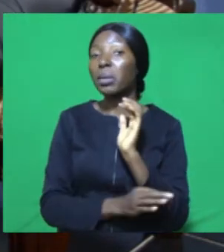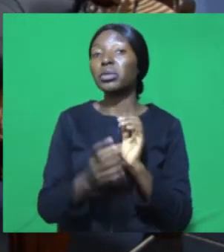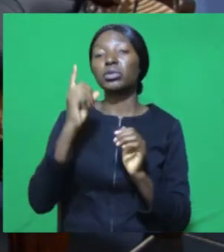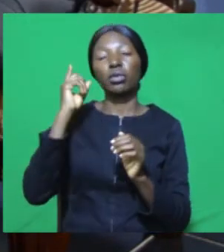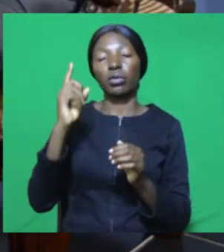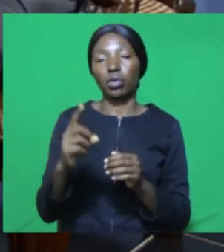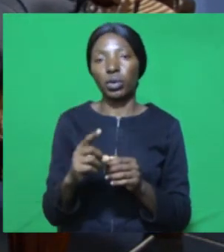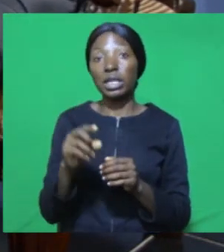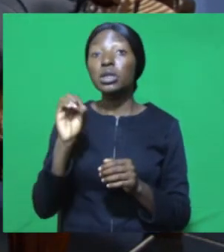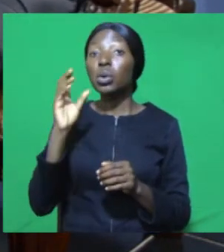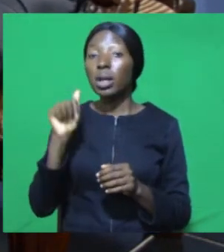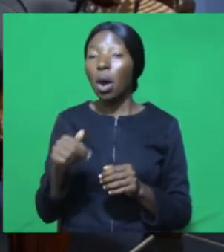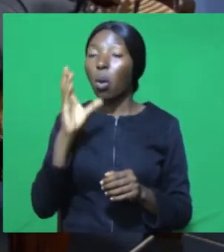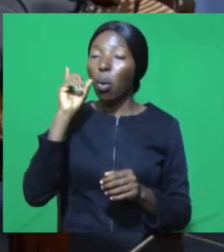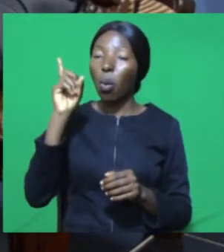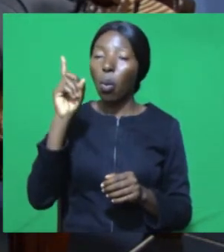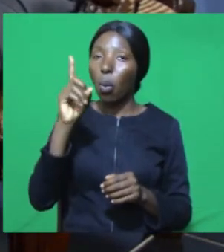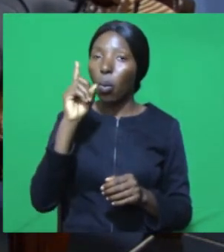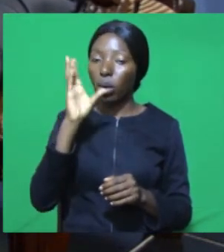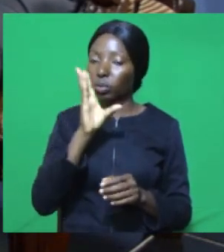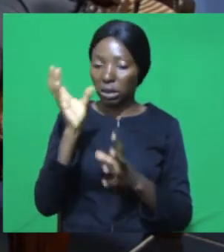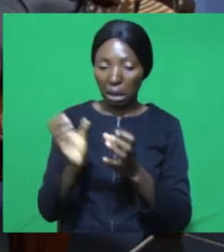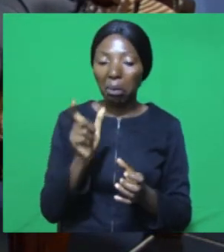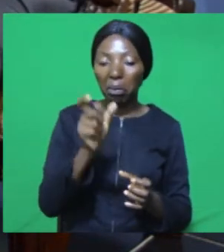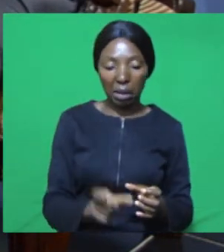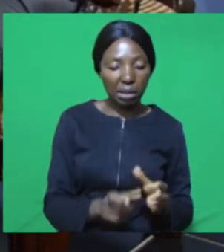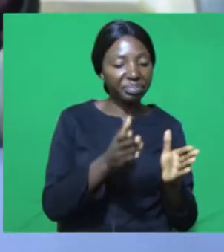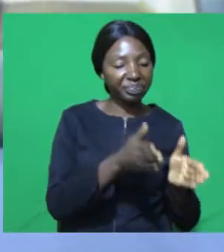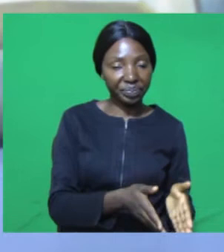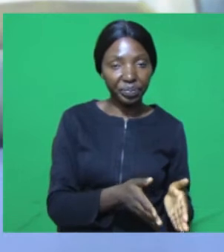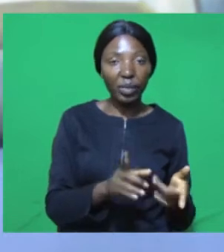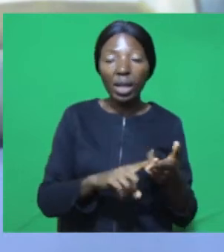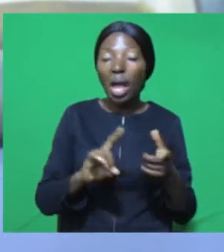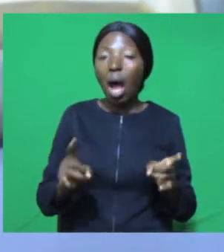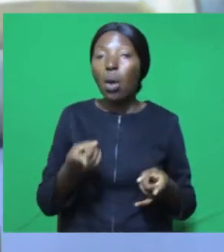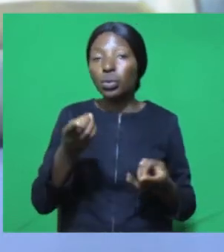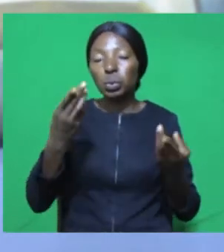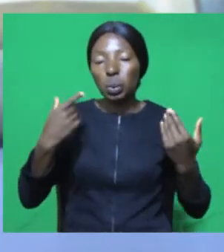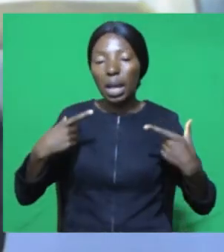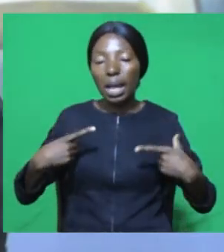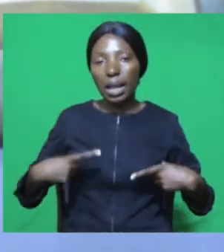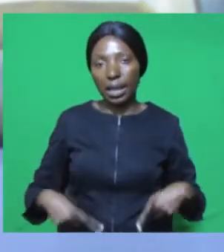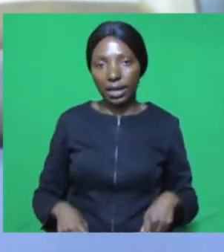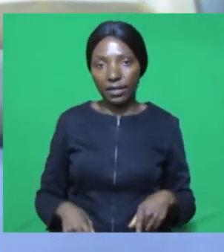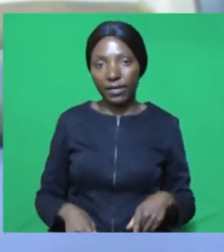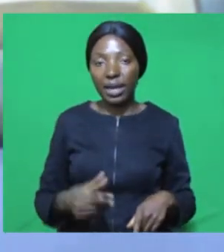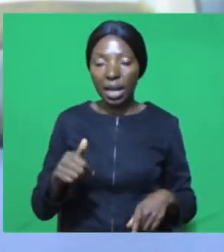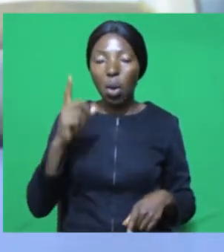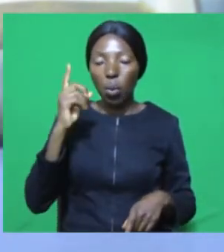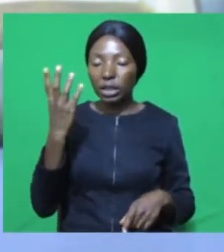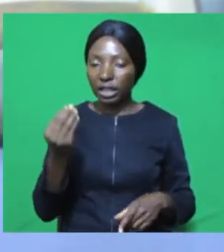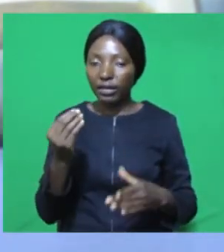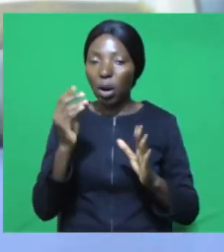kuti panotorwa mutendi zvonzi kastoni uyu mararamiro ako manje akastoni pochiiswa